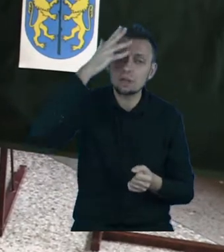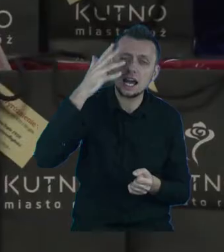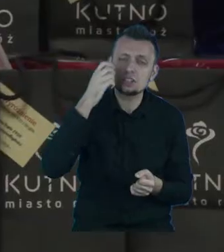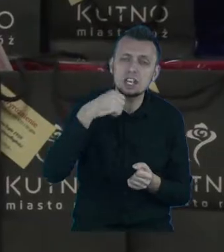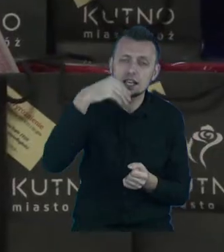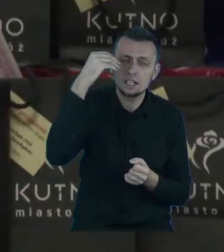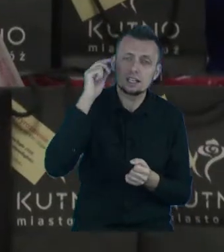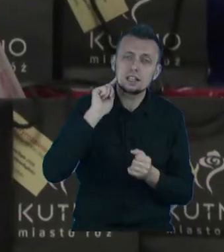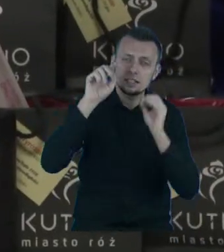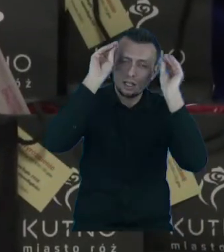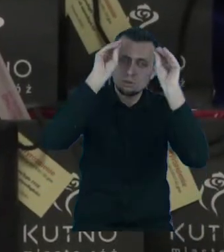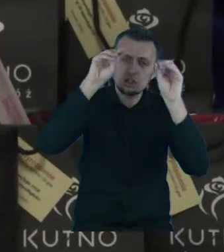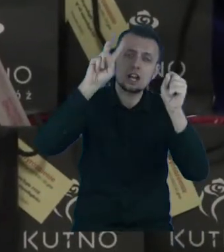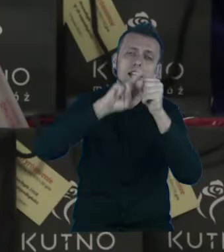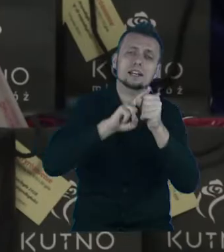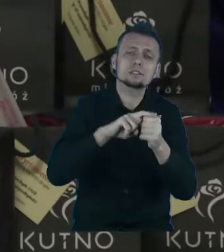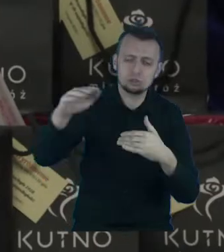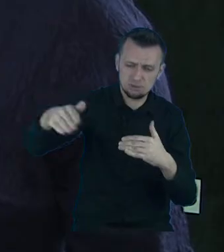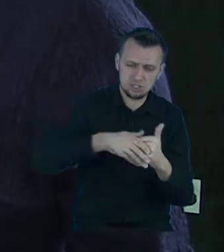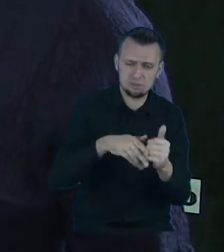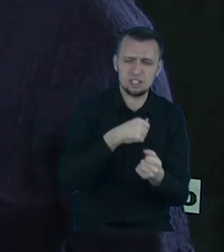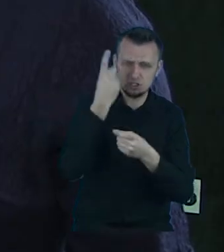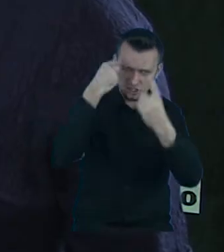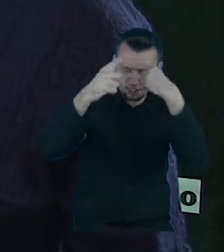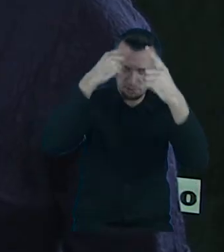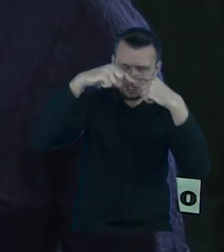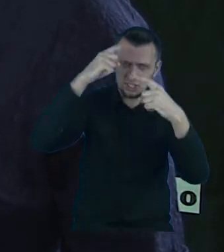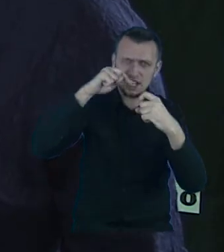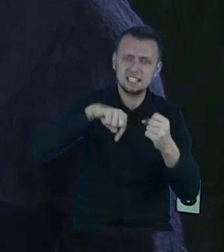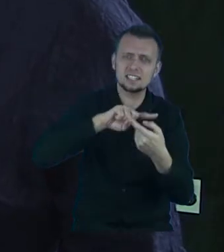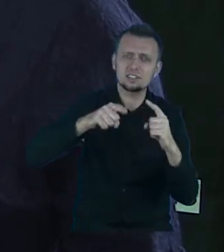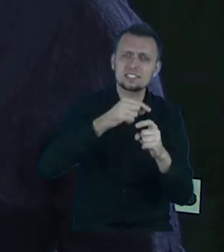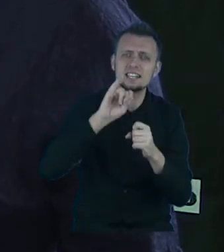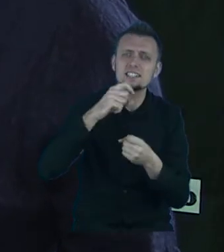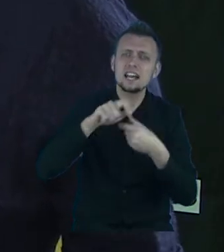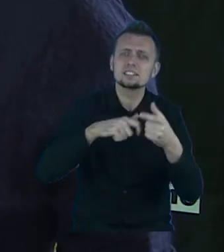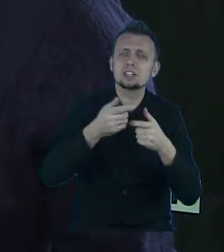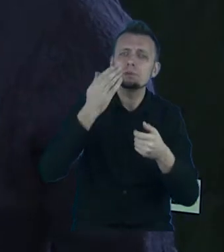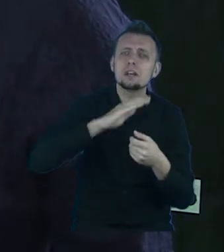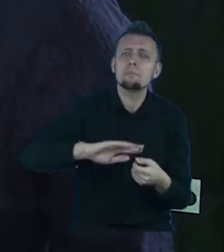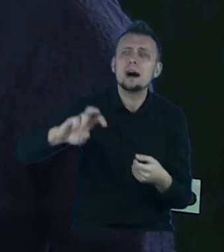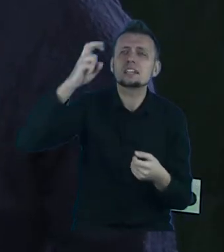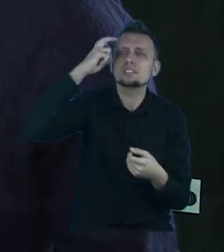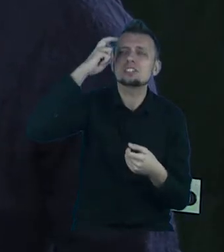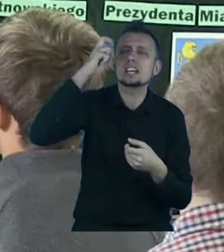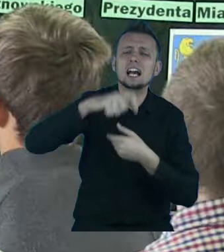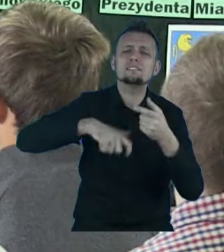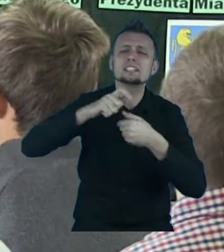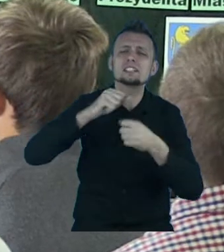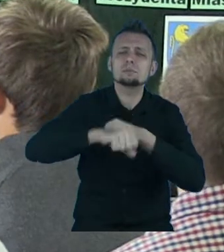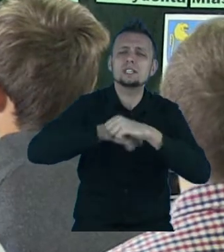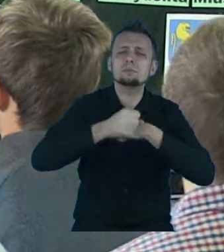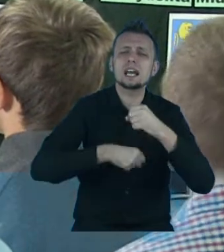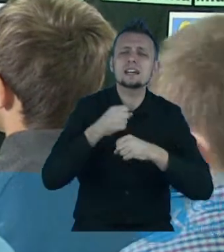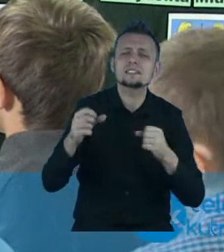nauczyciele, którzy przybliżyli tę formę labbooka uczniom, to widać, że te prace są bardzo ciekawe i warte kontynuowania. Jeszcze raz